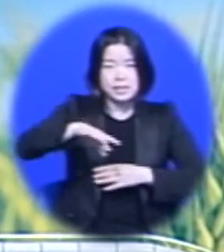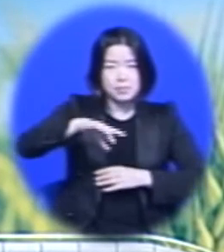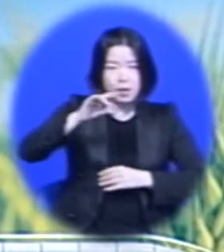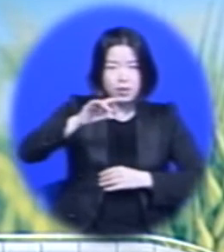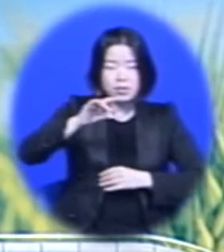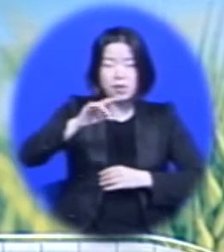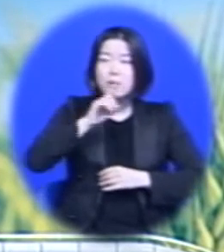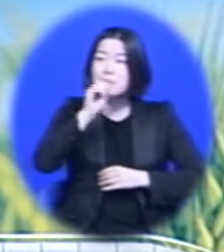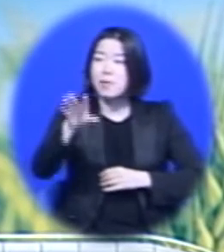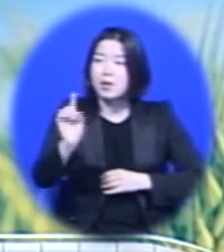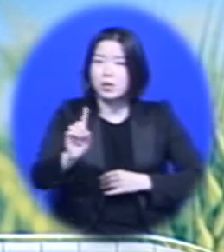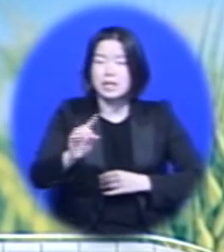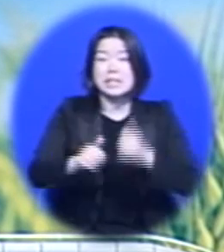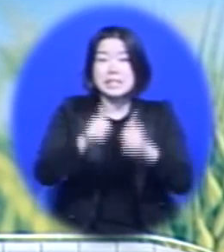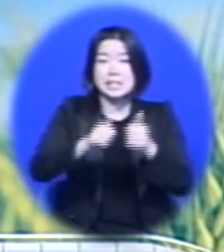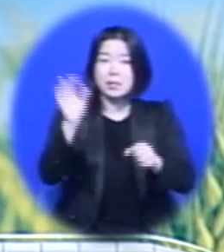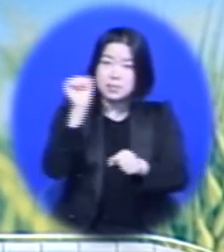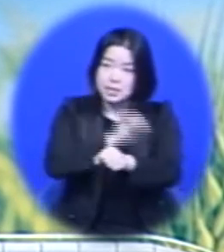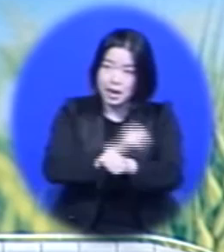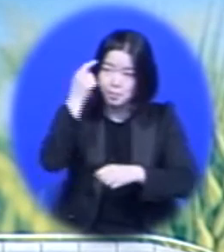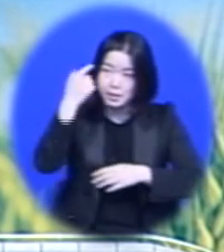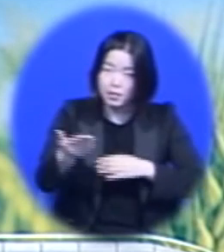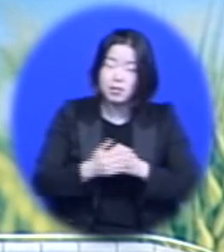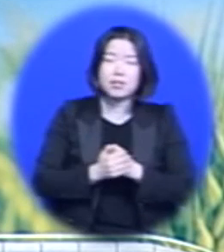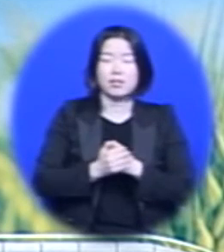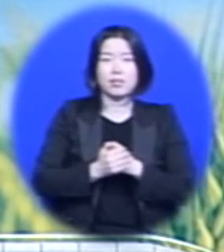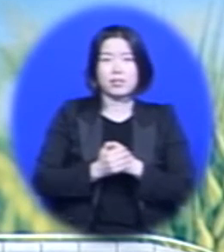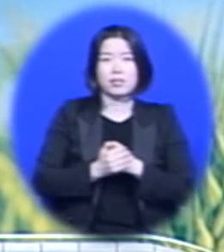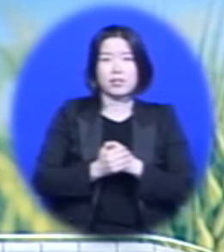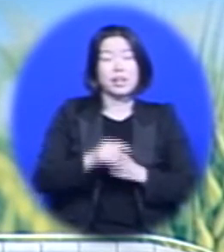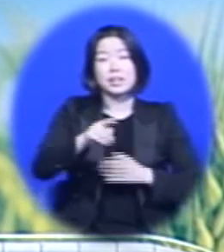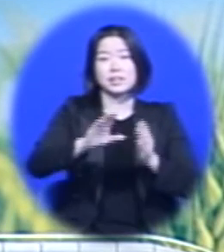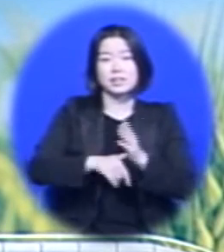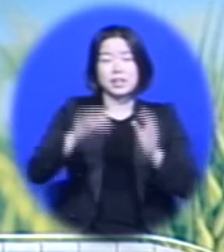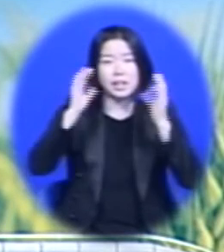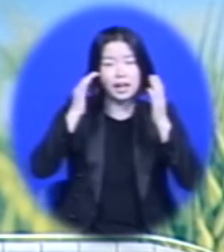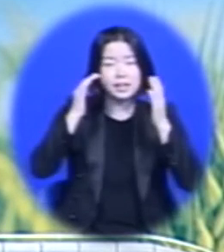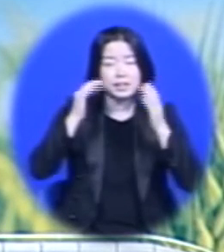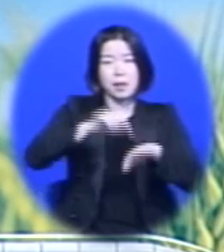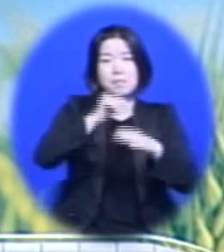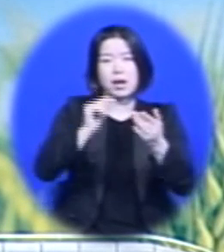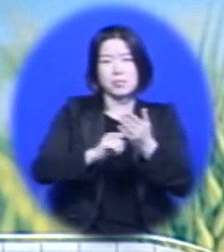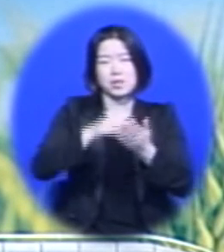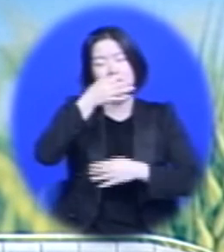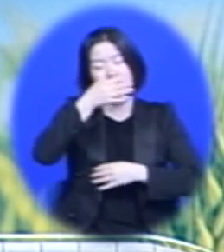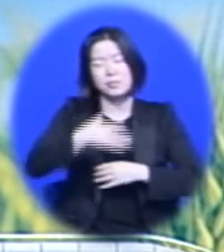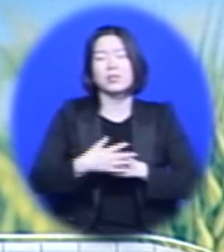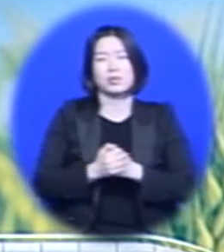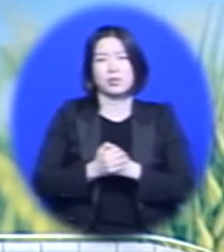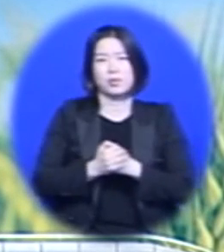물어보는 것이 시험 잘 봤냐, 시험 잘 봤냐. 그때 자녀들이 가장 마음이 힘들어진다는